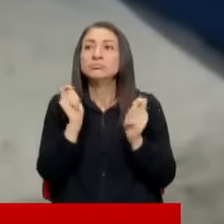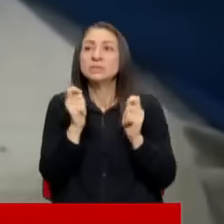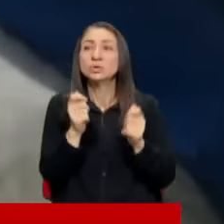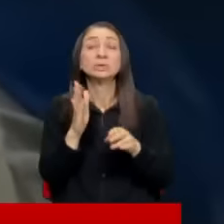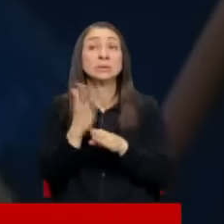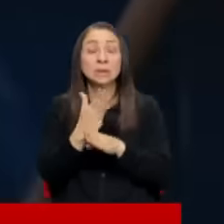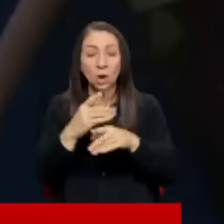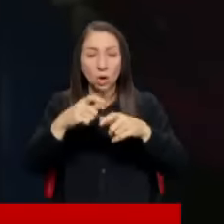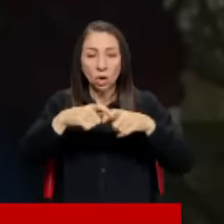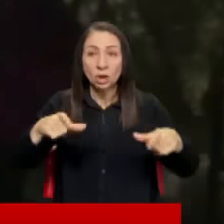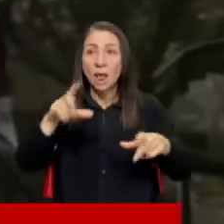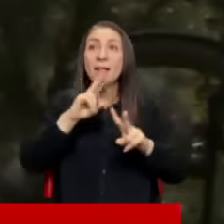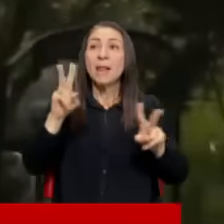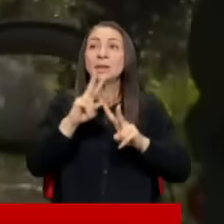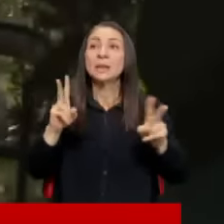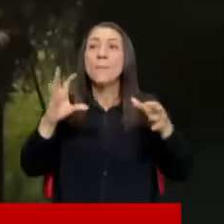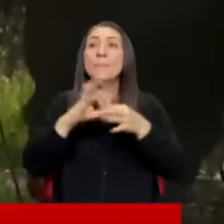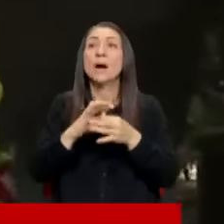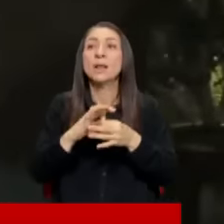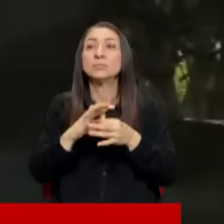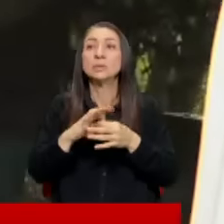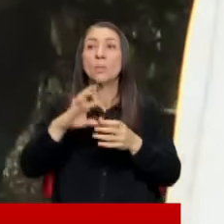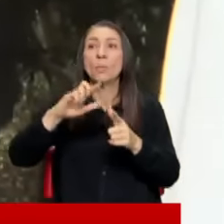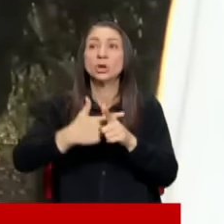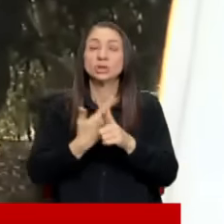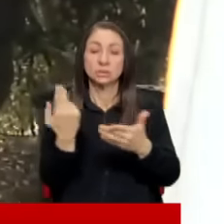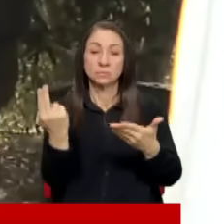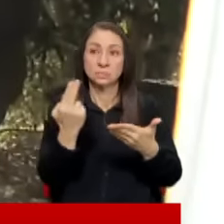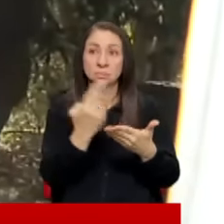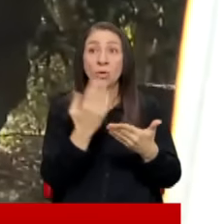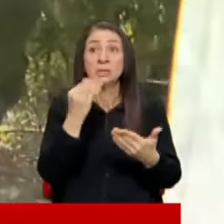zorundalar. Çünkü konteynere elektrik bağlanması için proje